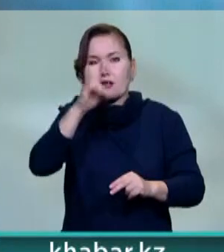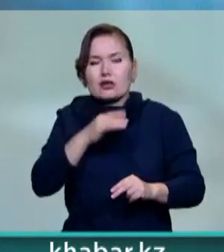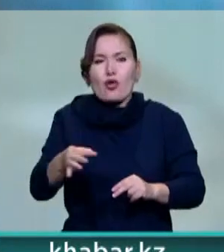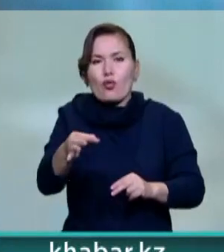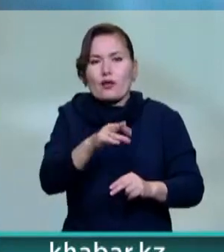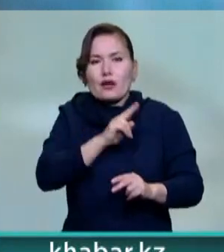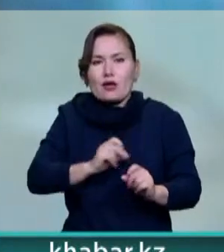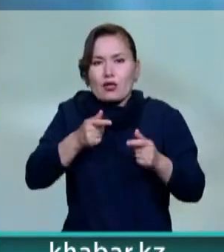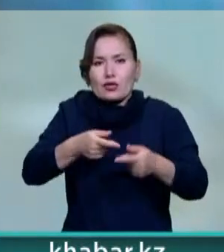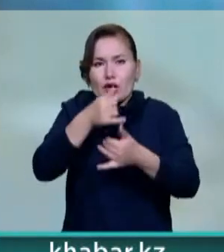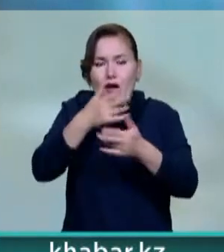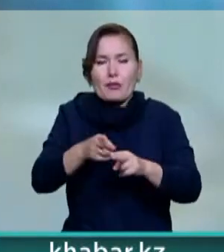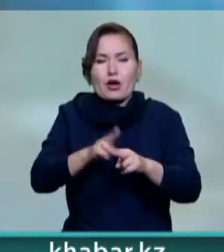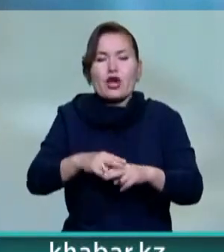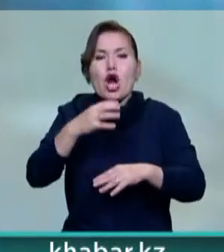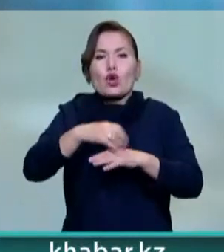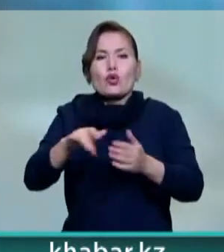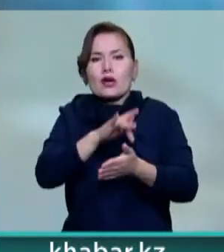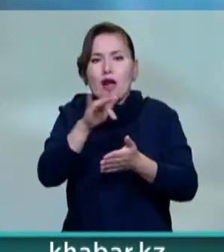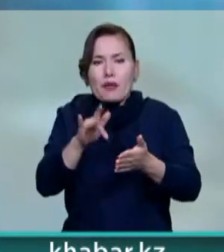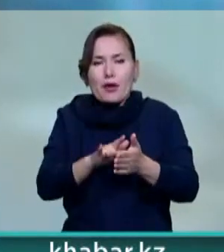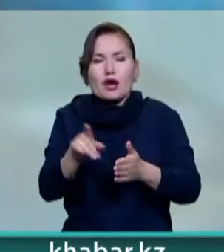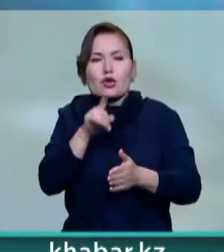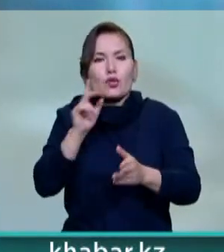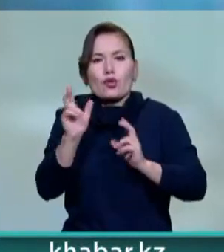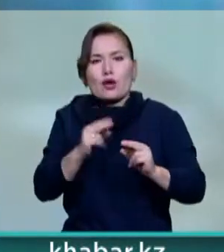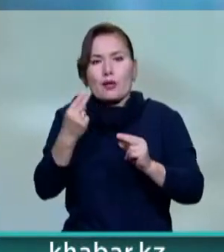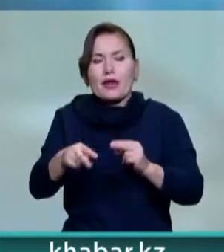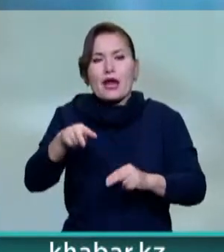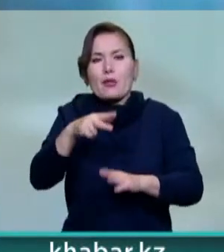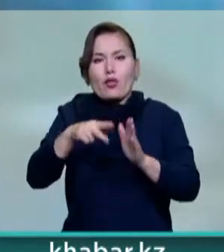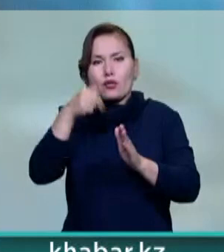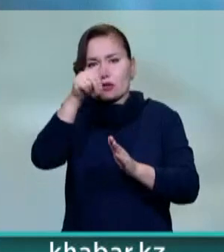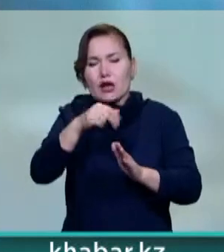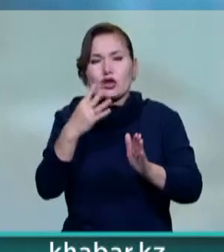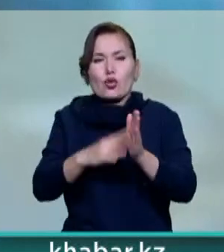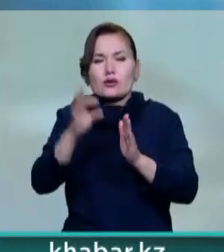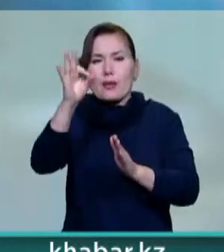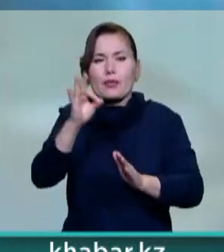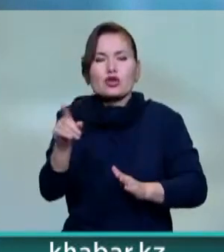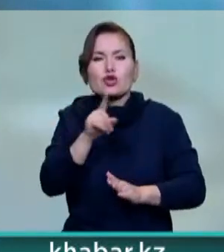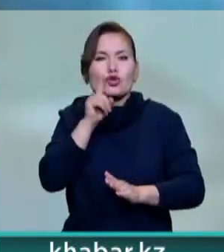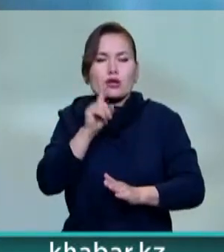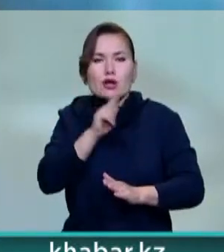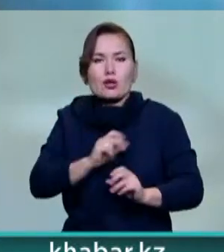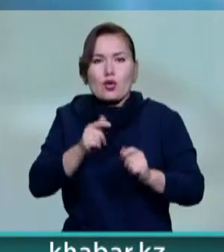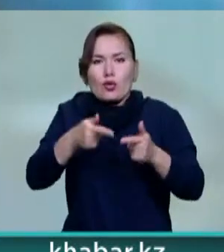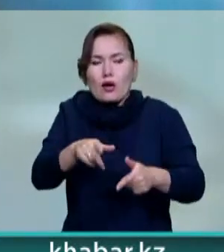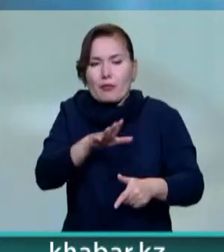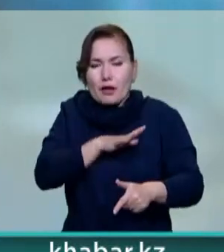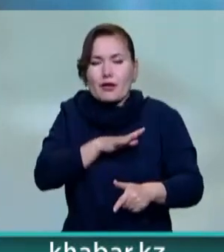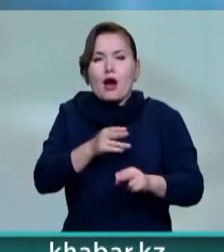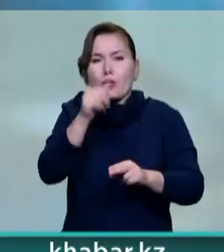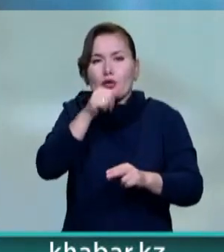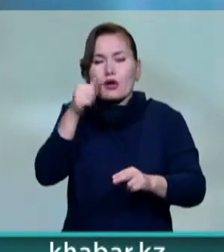Мәселен, Көкшетауда білім алған жас мамандардың 2018 жылы 90% қызметке орналасса, былтыр 60%-ке жуығы